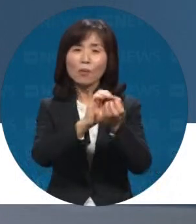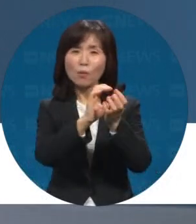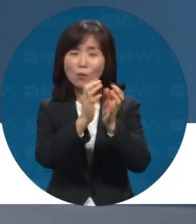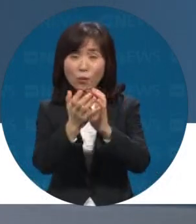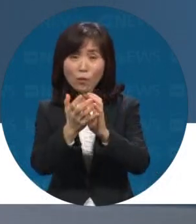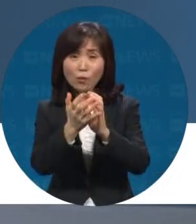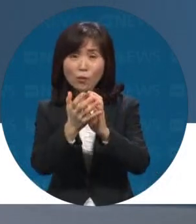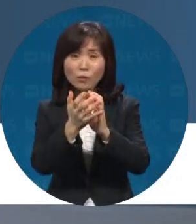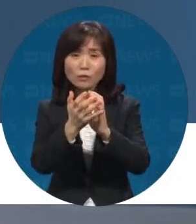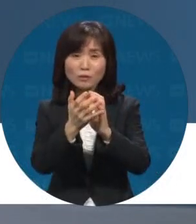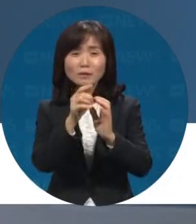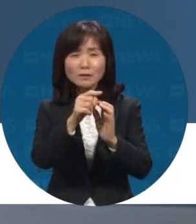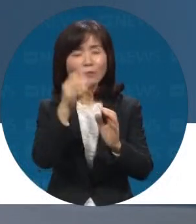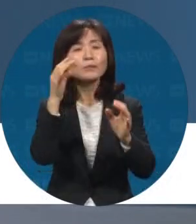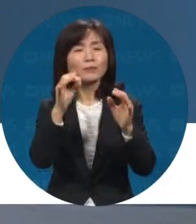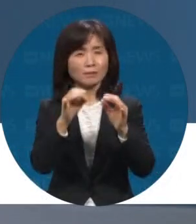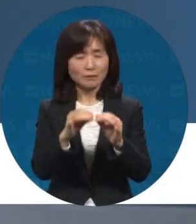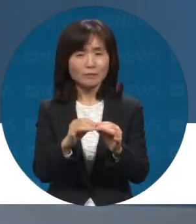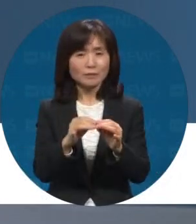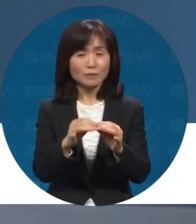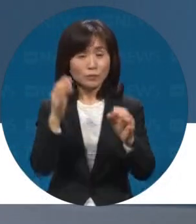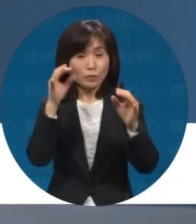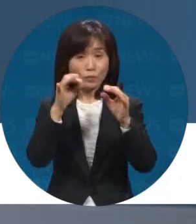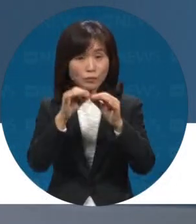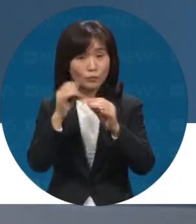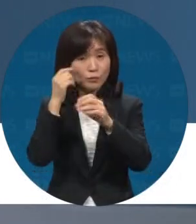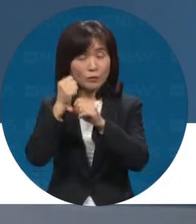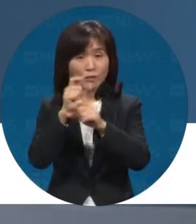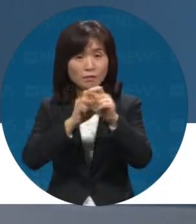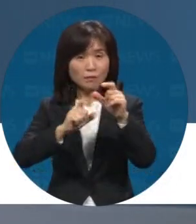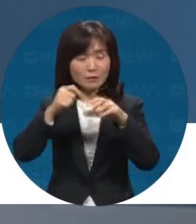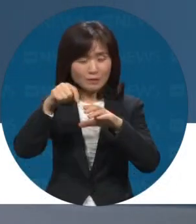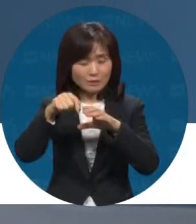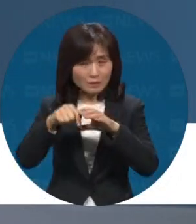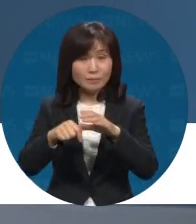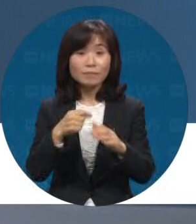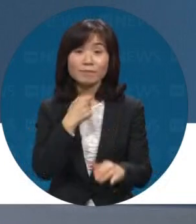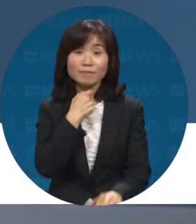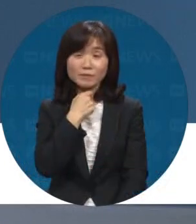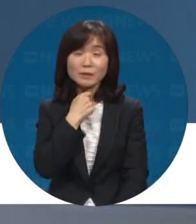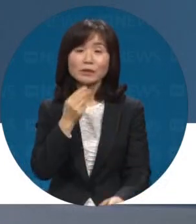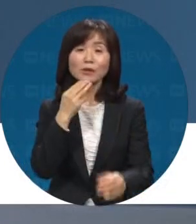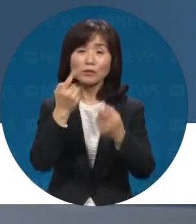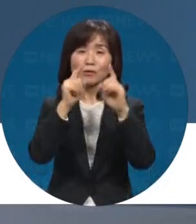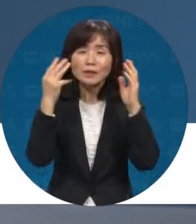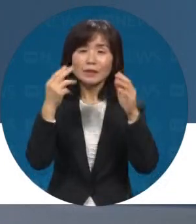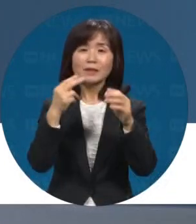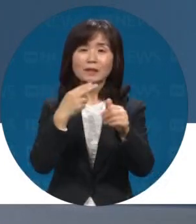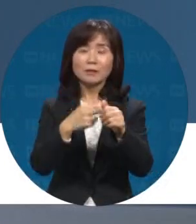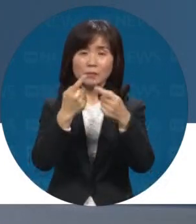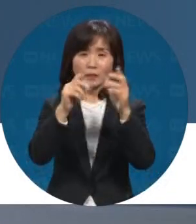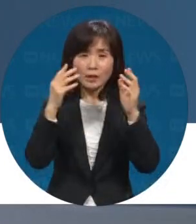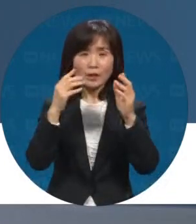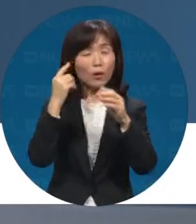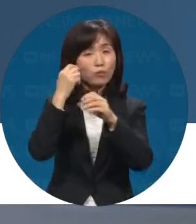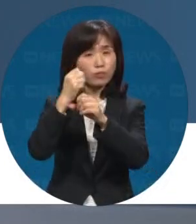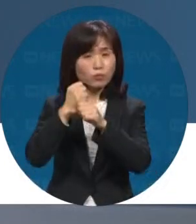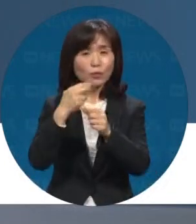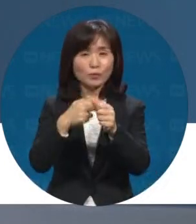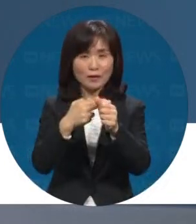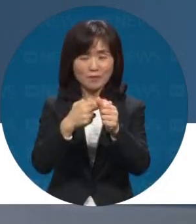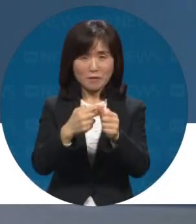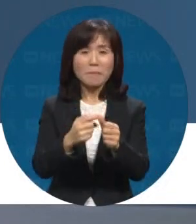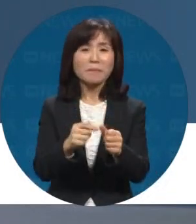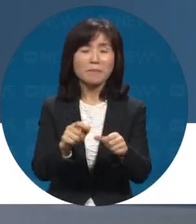공감이라고 생각합니다이 공감에 대한 연구를 좀 더 깊이 있게 하고 싶어서 서울대 사범대의 연구 교사가